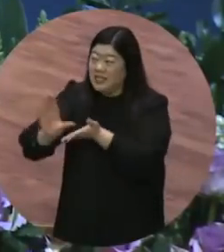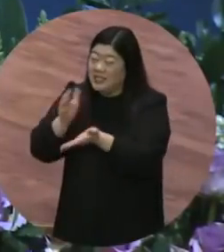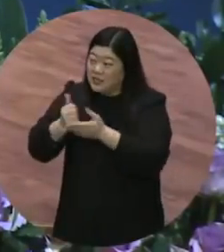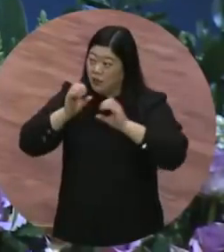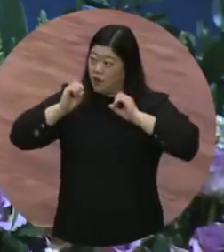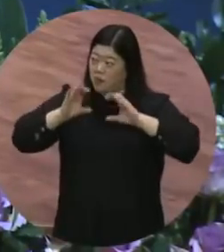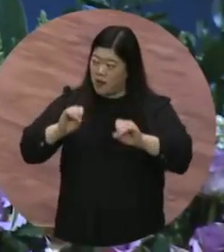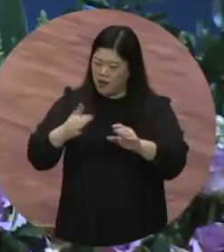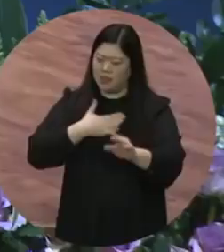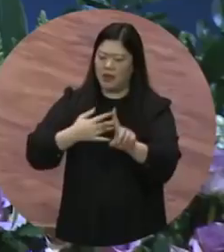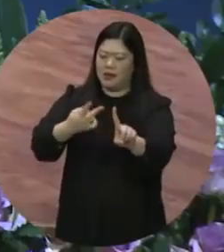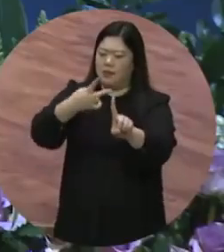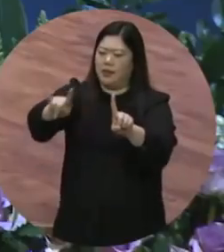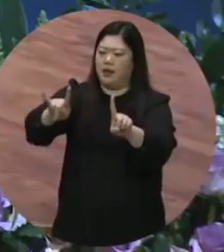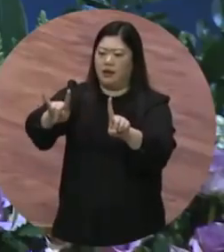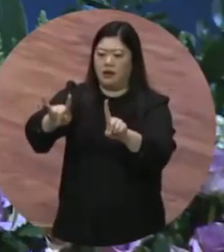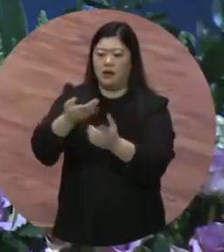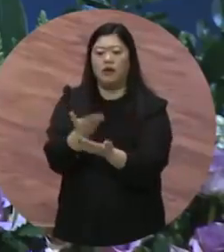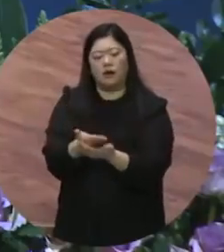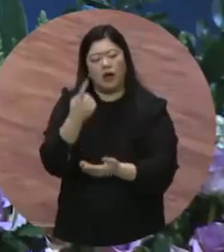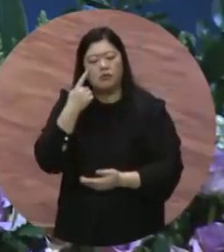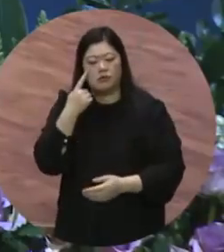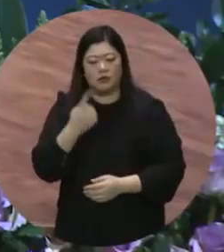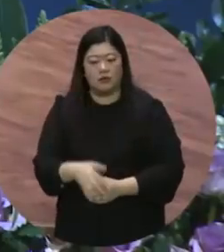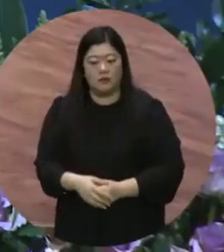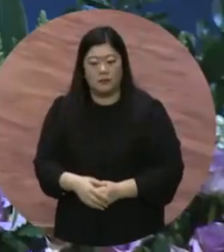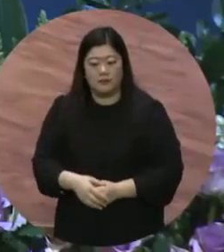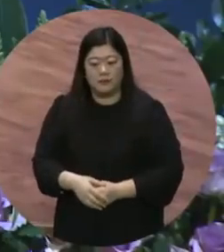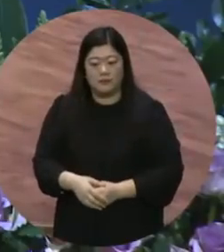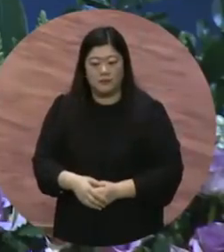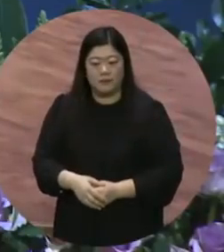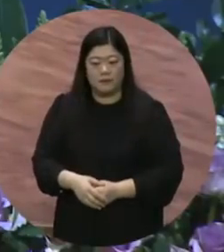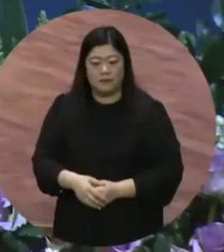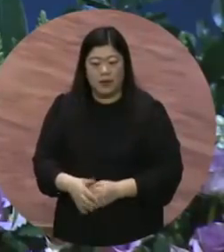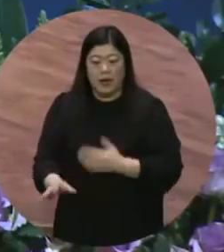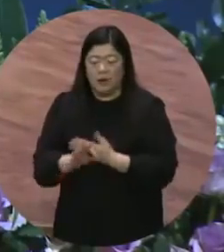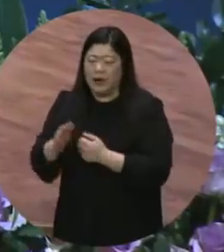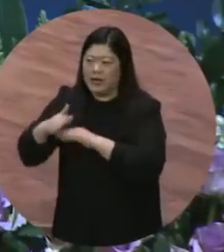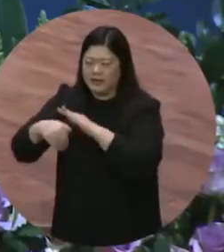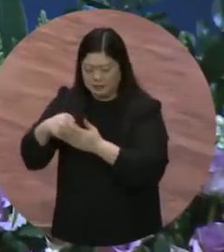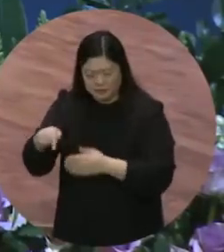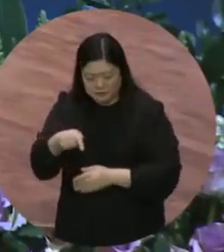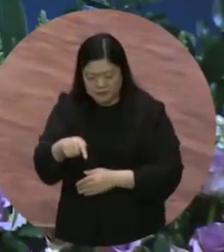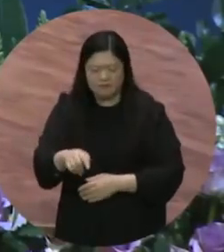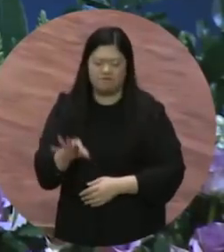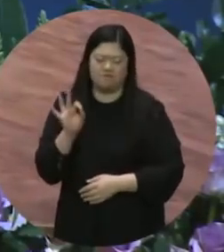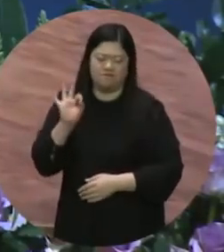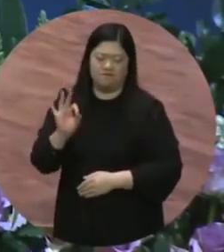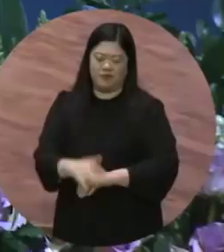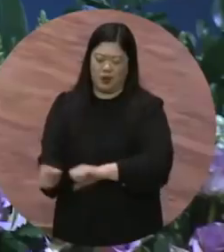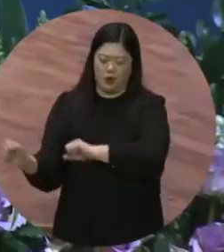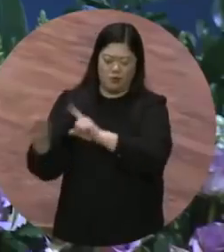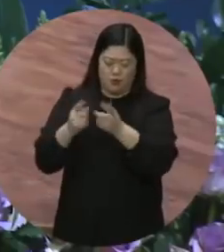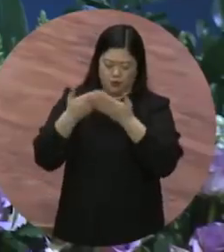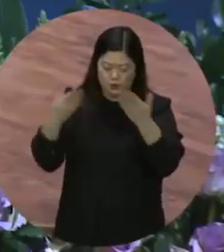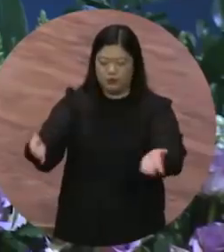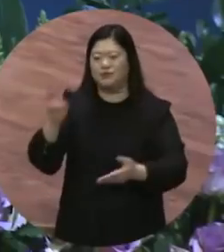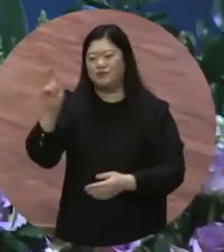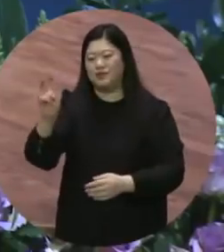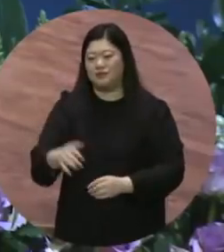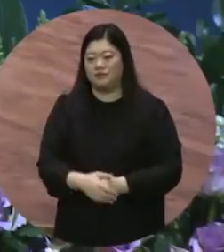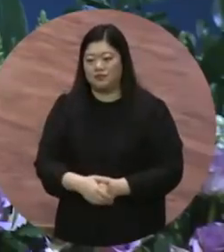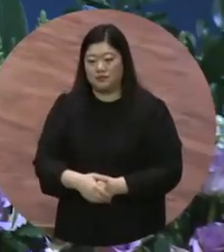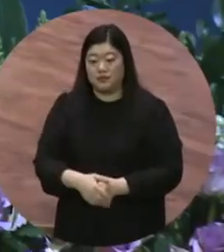하여 주옵소서. 이렇게 기도하실 때 하나님 모든 것을 회복시켜 주실 것입니다. 행함이 아닙니다.